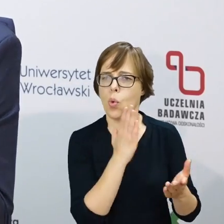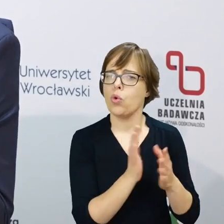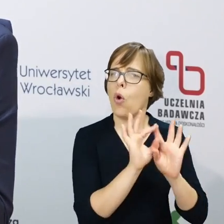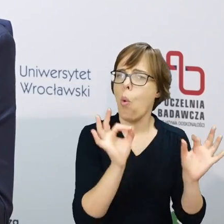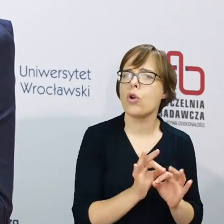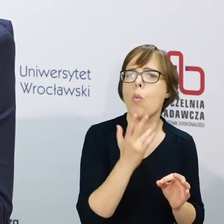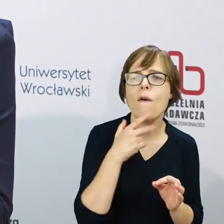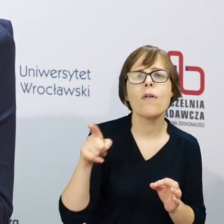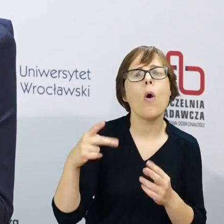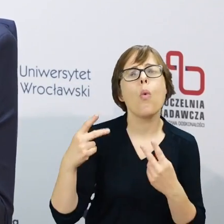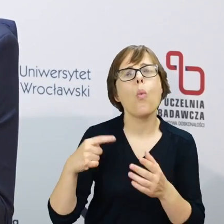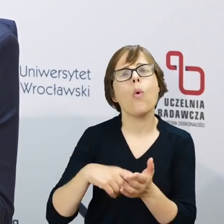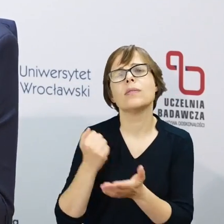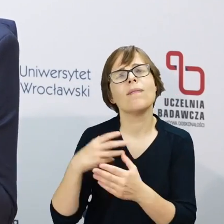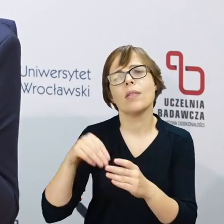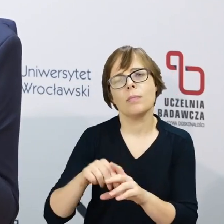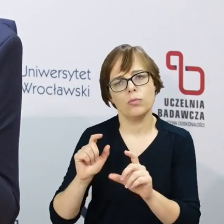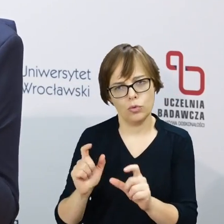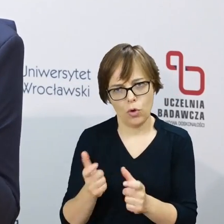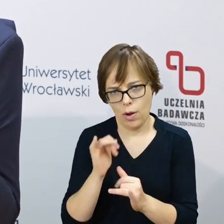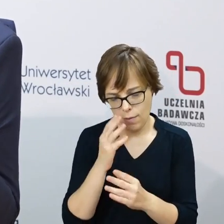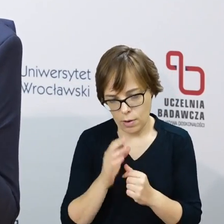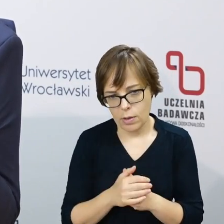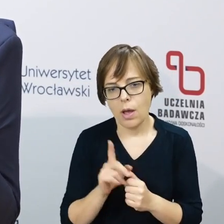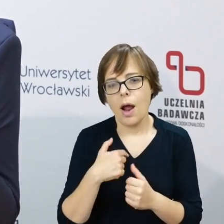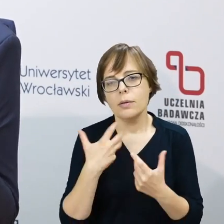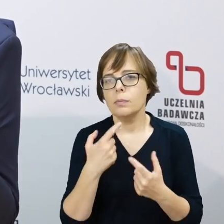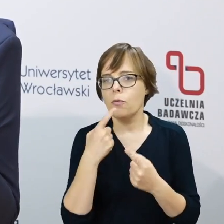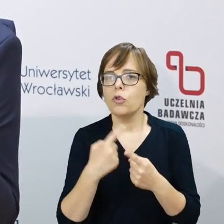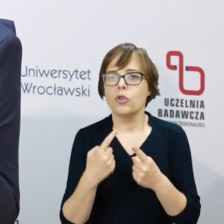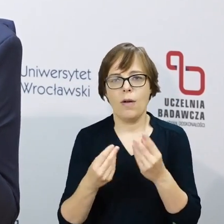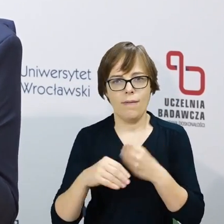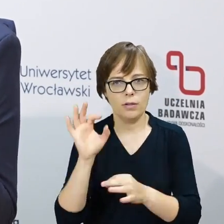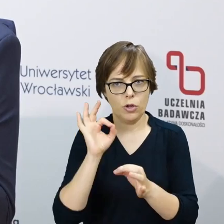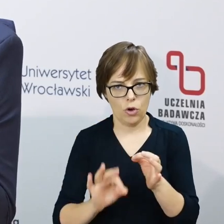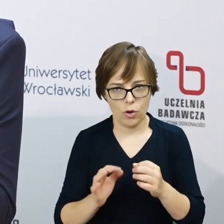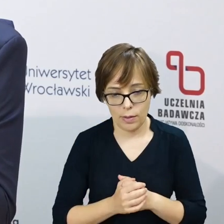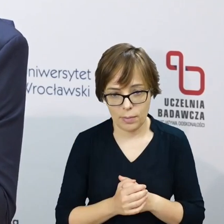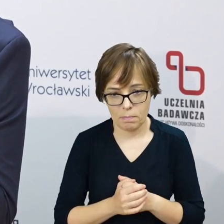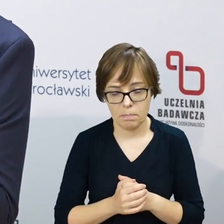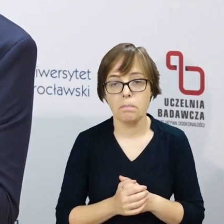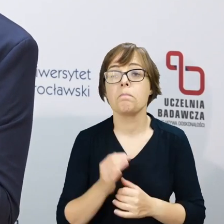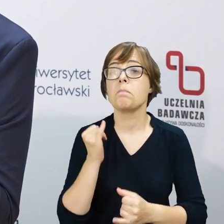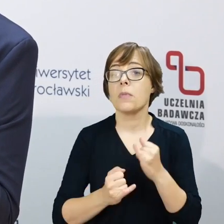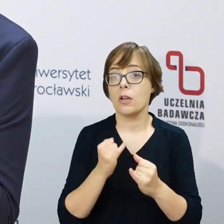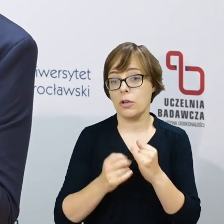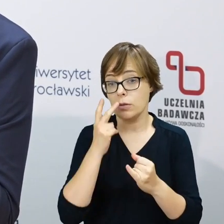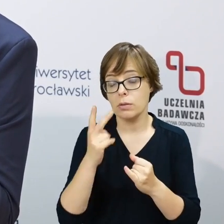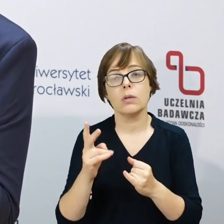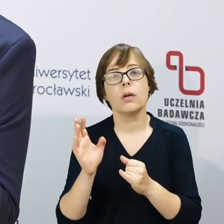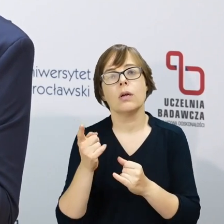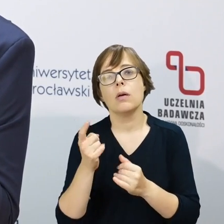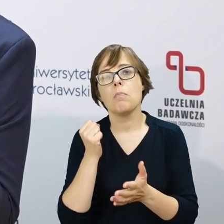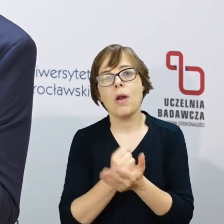ustawie. Chciałam powiedzieć to odrębnika bardziej konkretnie, bo jeśli się na to spojrzy właśnie z perspektywy prawa dostępu do informacji publicznej,